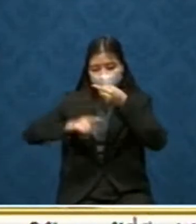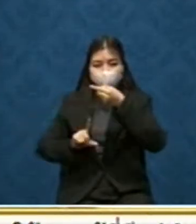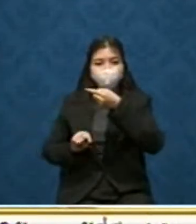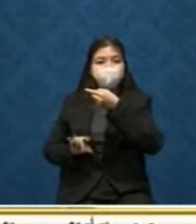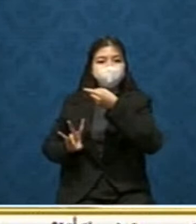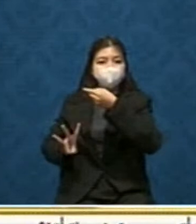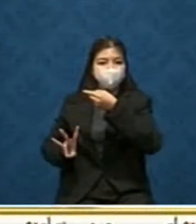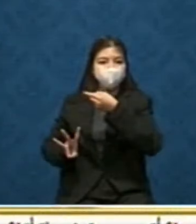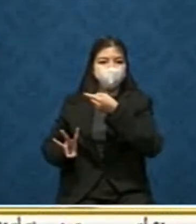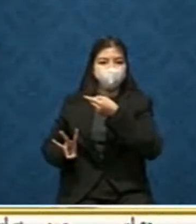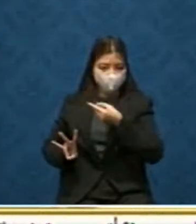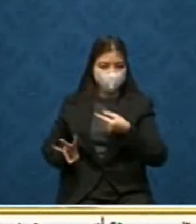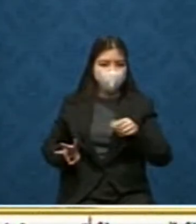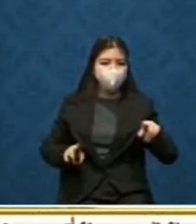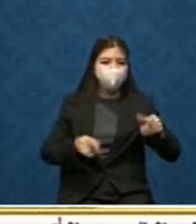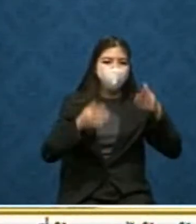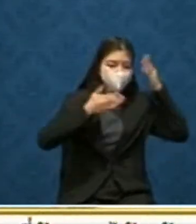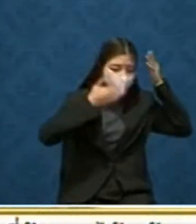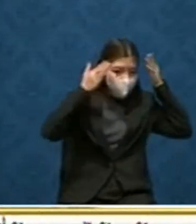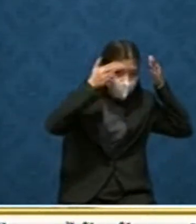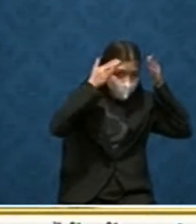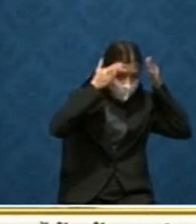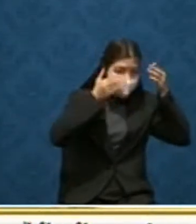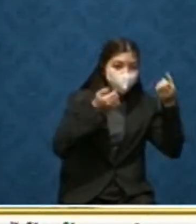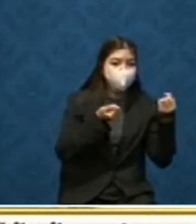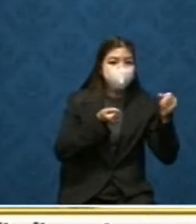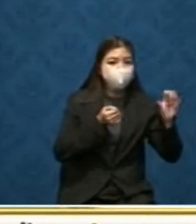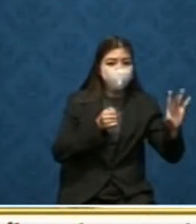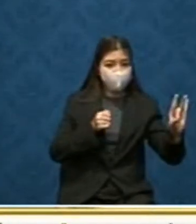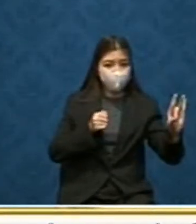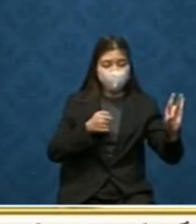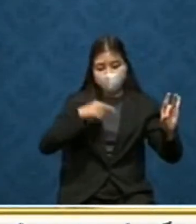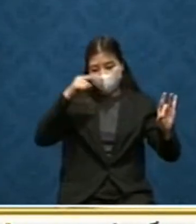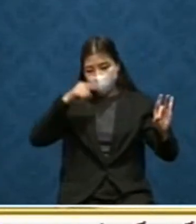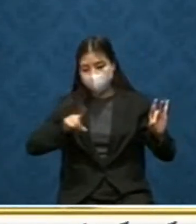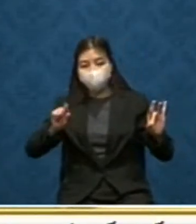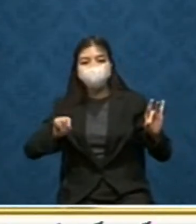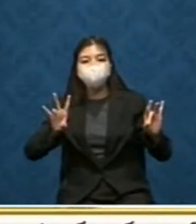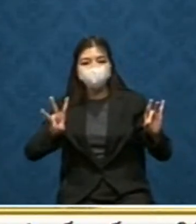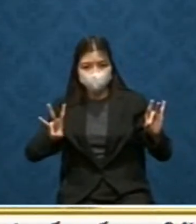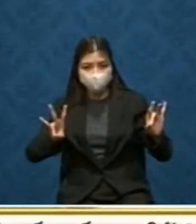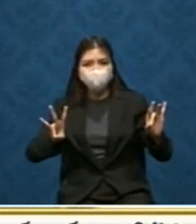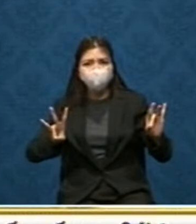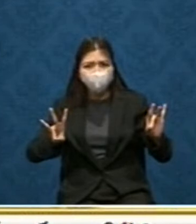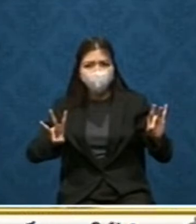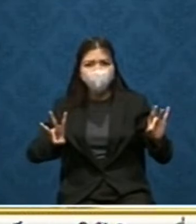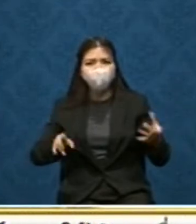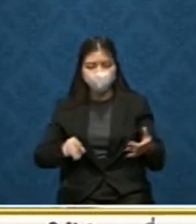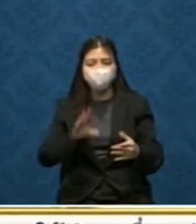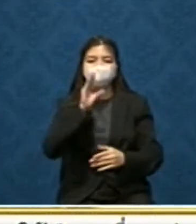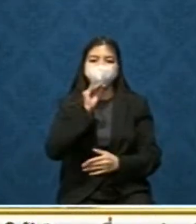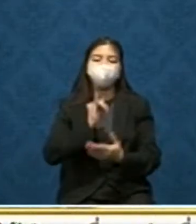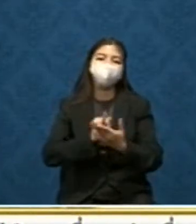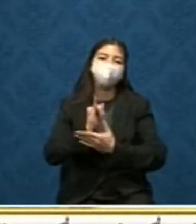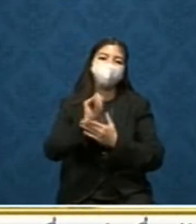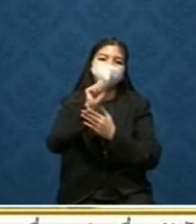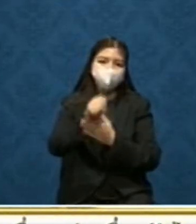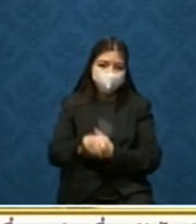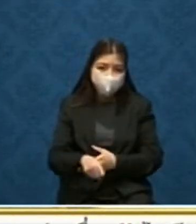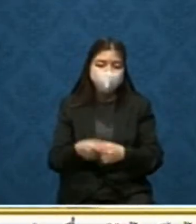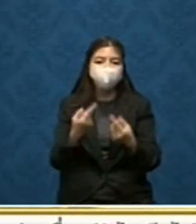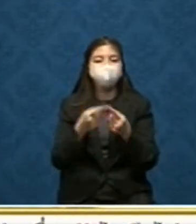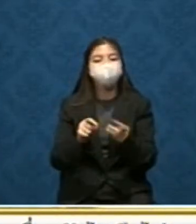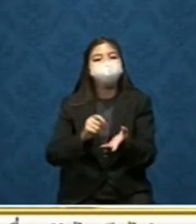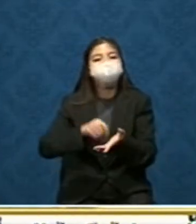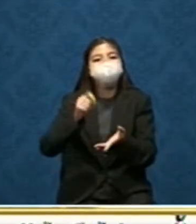เซ8 อยู่แล้วเวีดนามไม่มท่านเราทِّ่ถูก marketersพูดถูกวาท่านกำลงจะย่ง